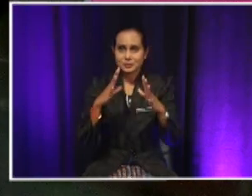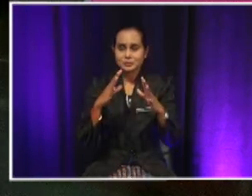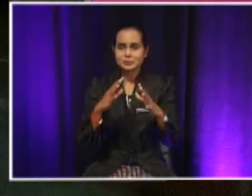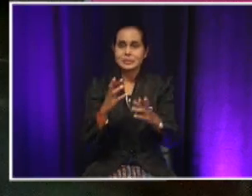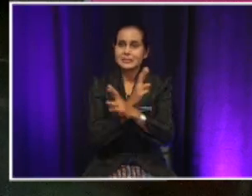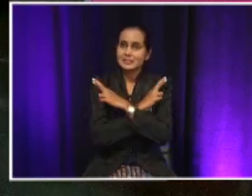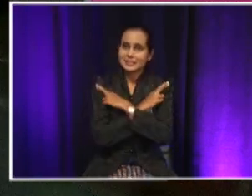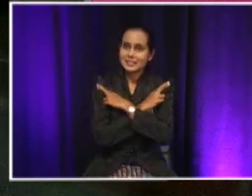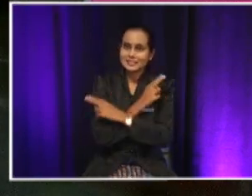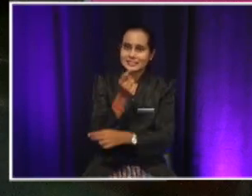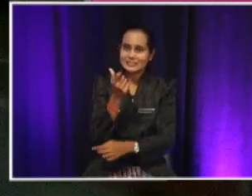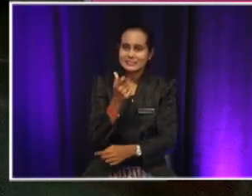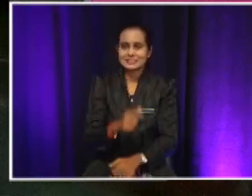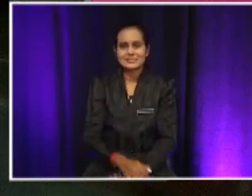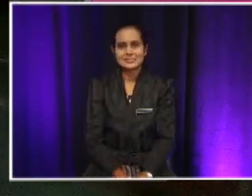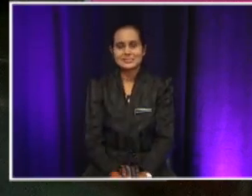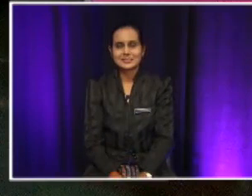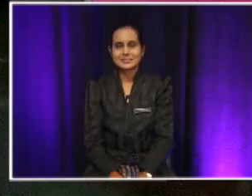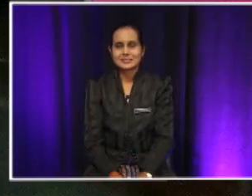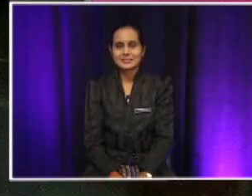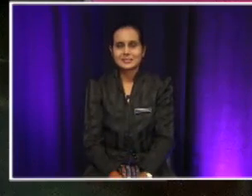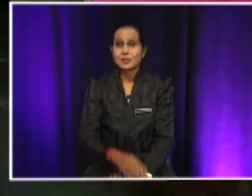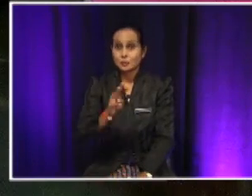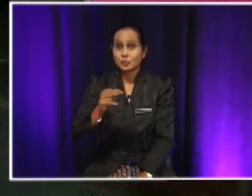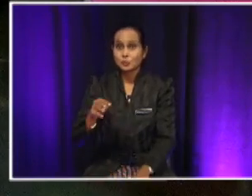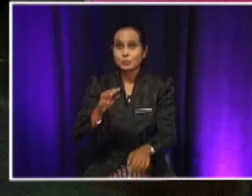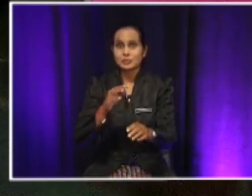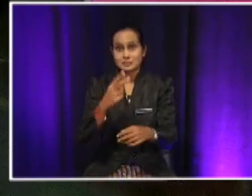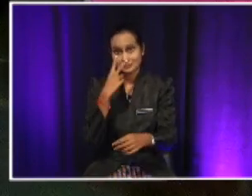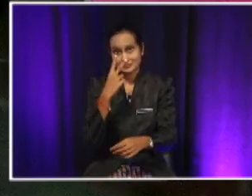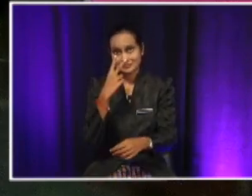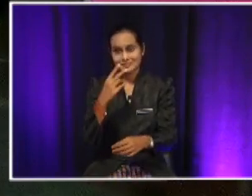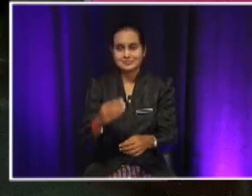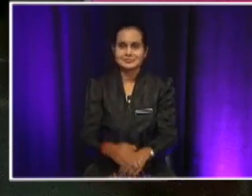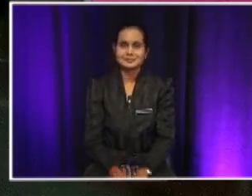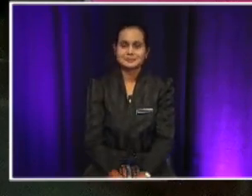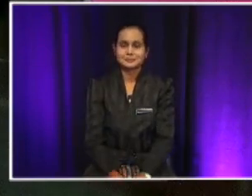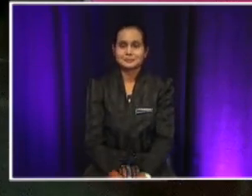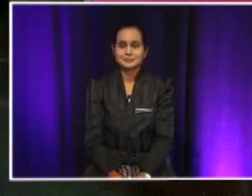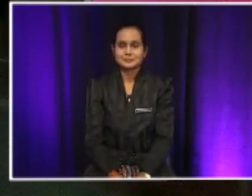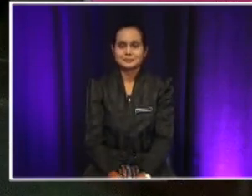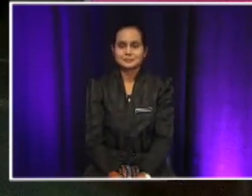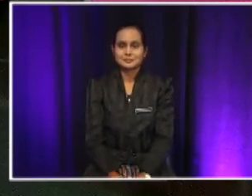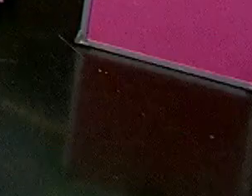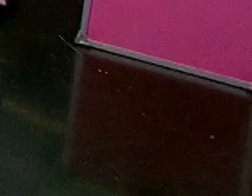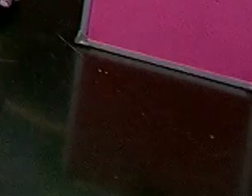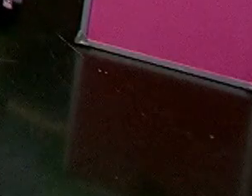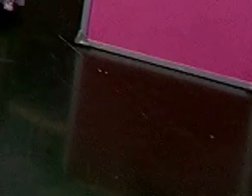rehat seketika. Kepada calon-calon SPM, jangan ke mana-mana, teruskan menonton Didik TV KPM.